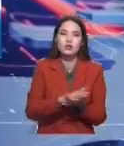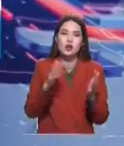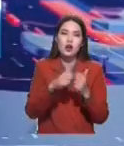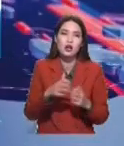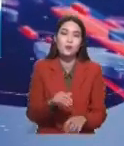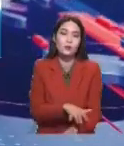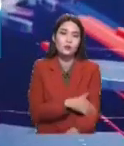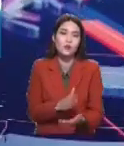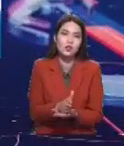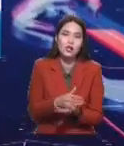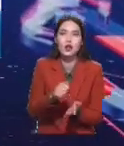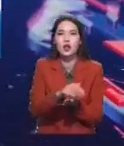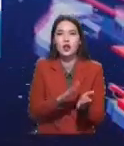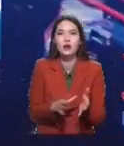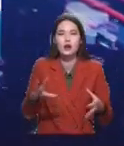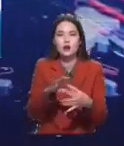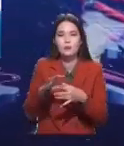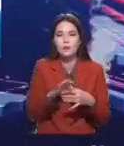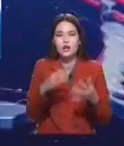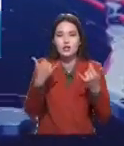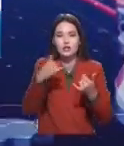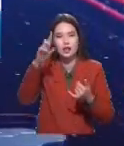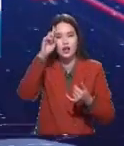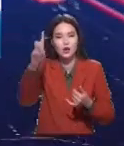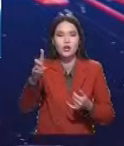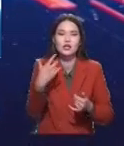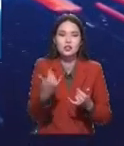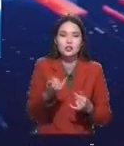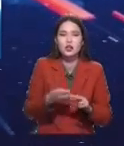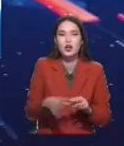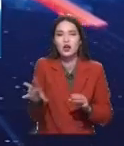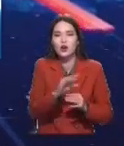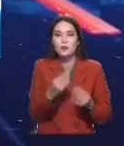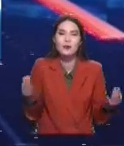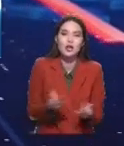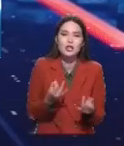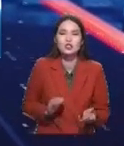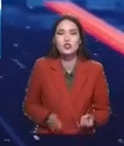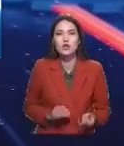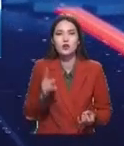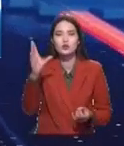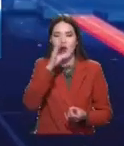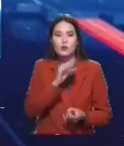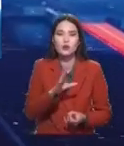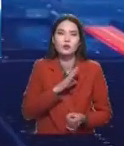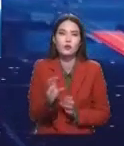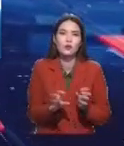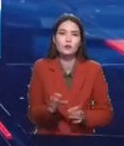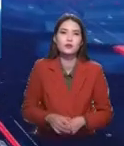развития аэропорта с учетом баланса интересов государства и частной компании, который послужит основой для будущих инвестиций.